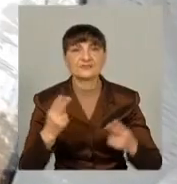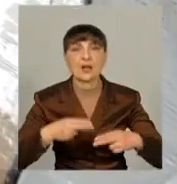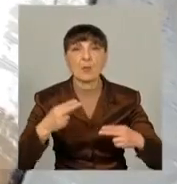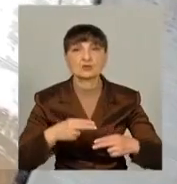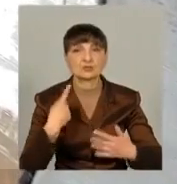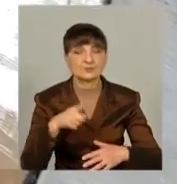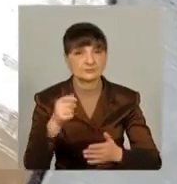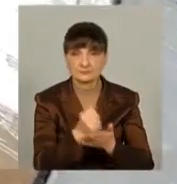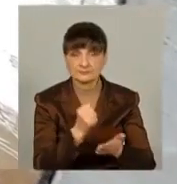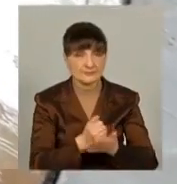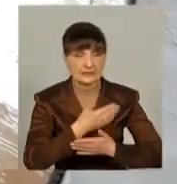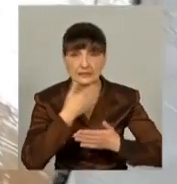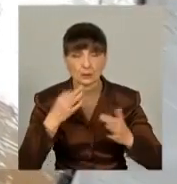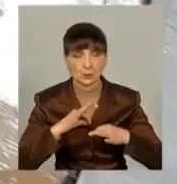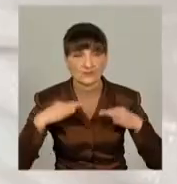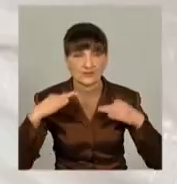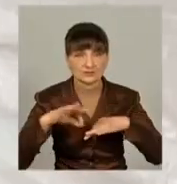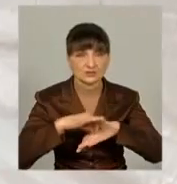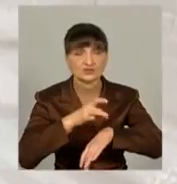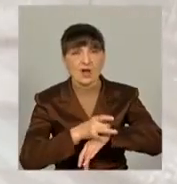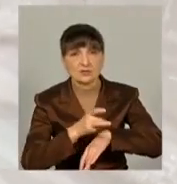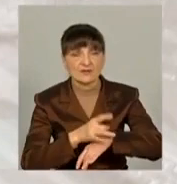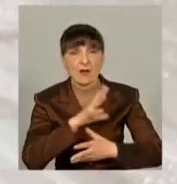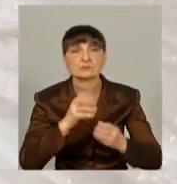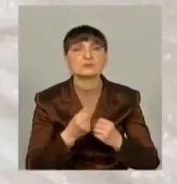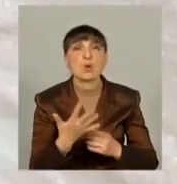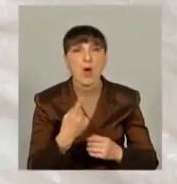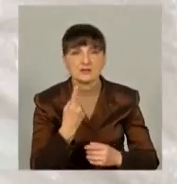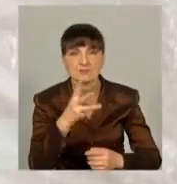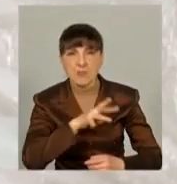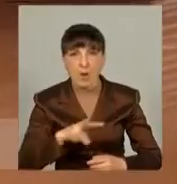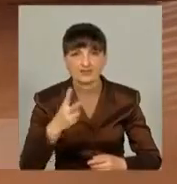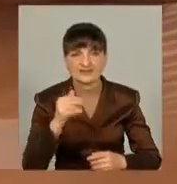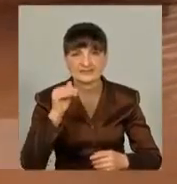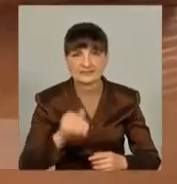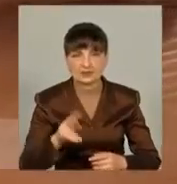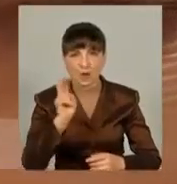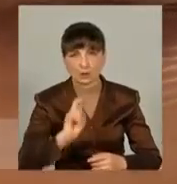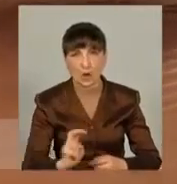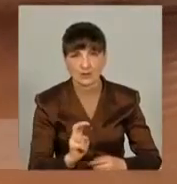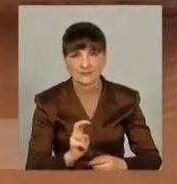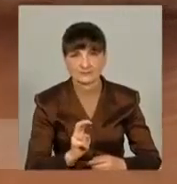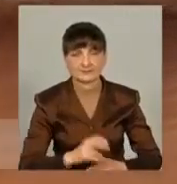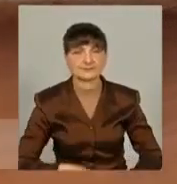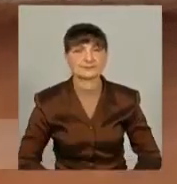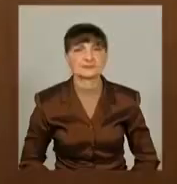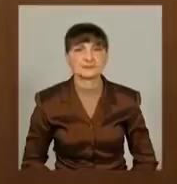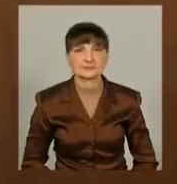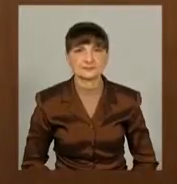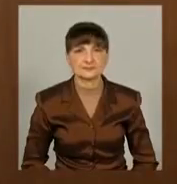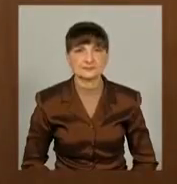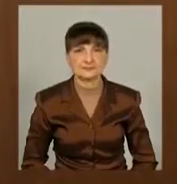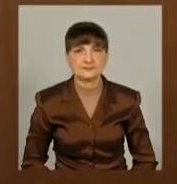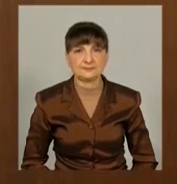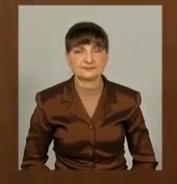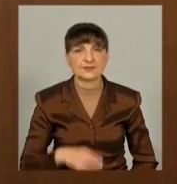стоимость незадекларированных ювелирных изделий и часов составила почти 1 200 000 долларов США.